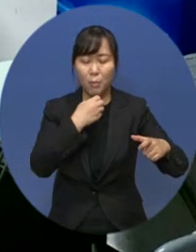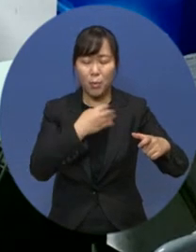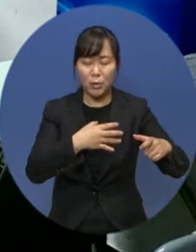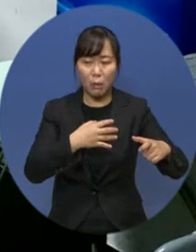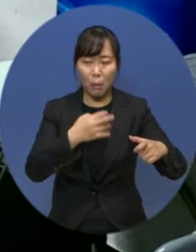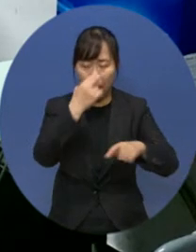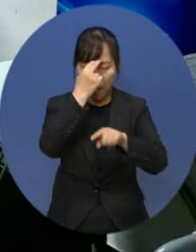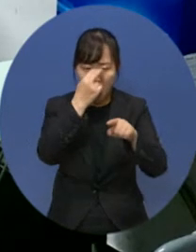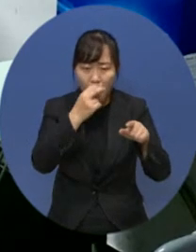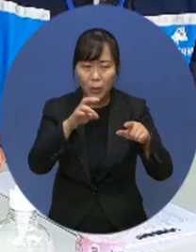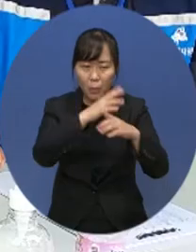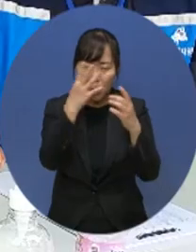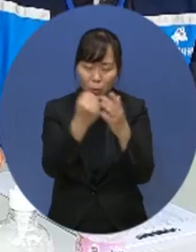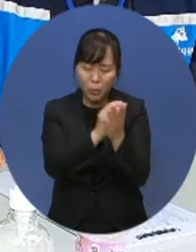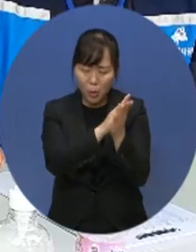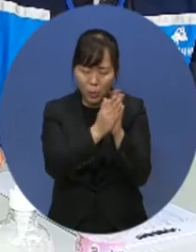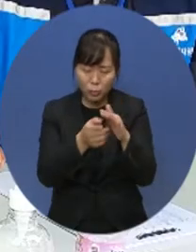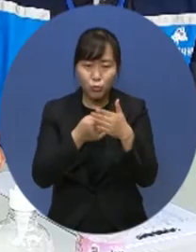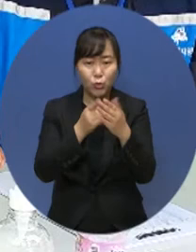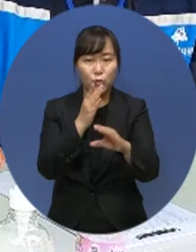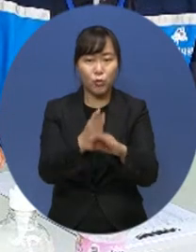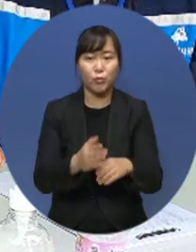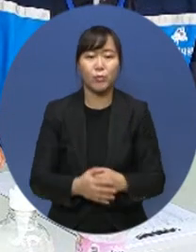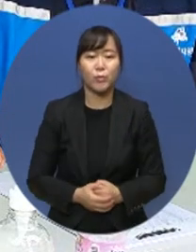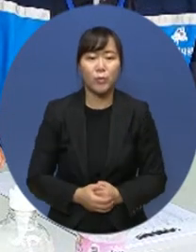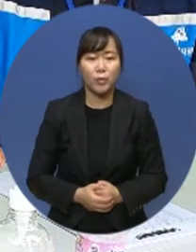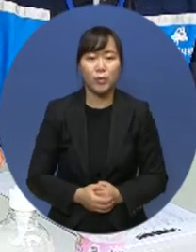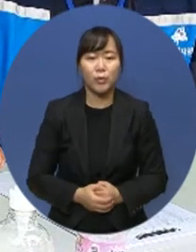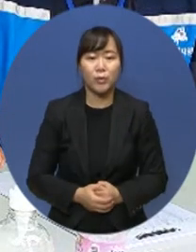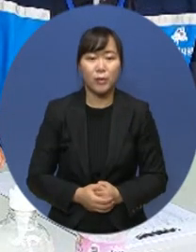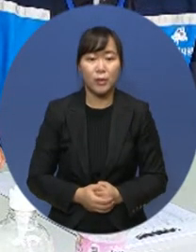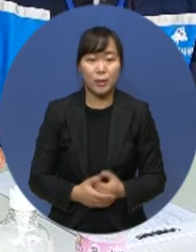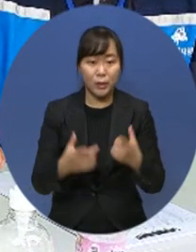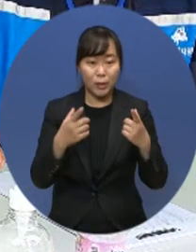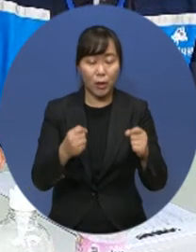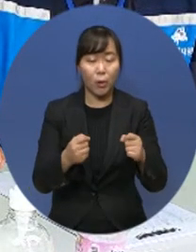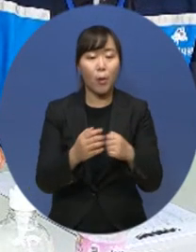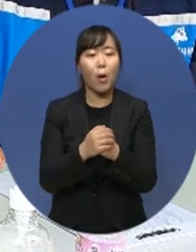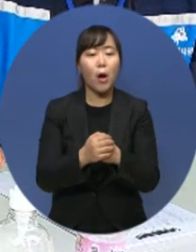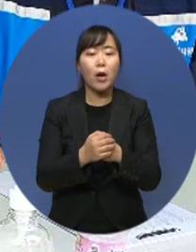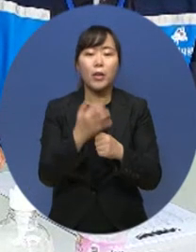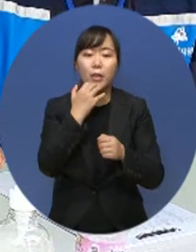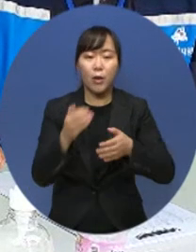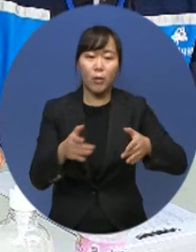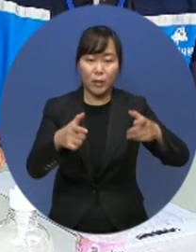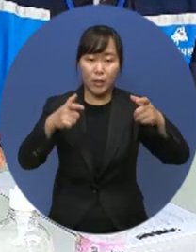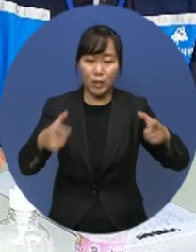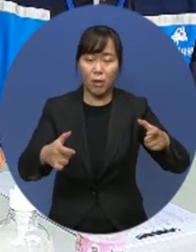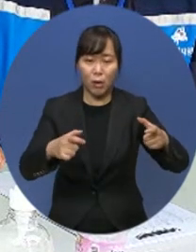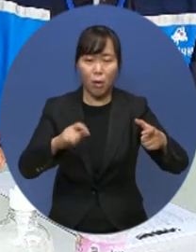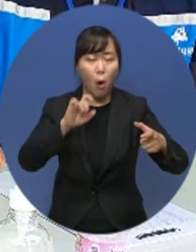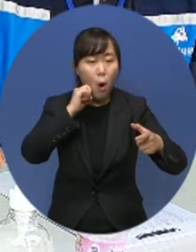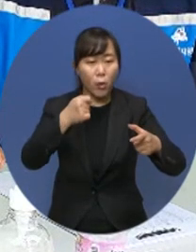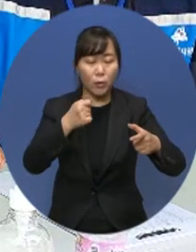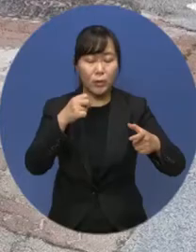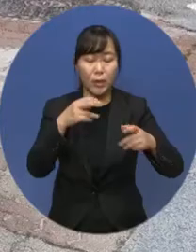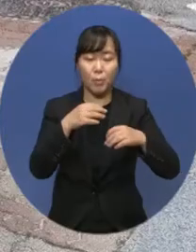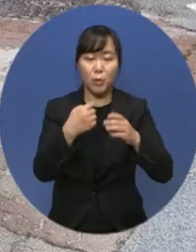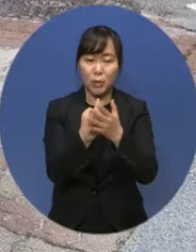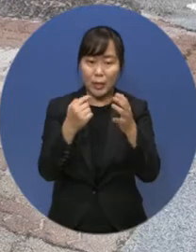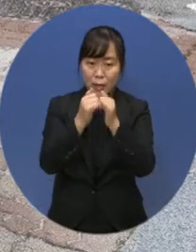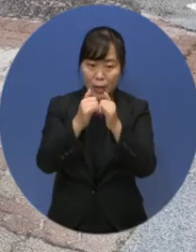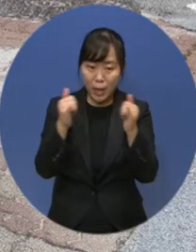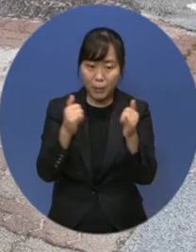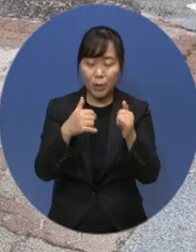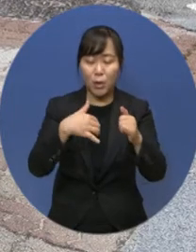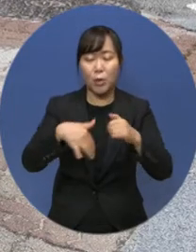변화를 추구하고 있습니다. 복지TV 경기방송은 경기 지역의 복지 사각지대, 소외된 계층,